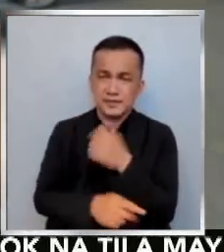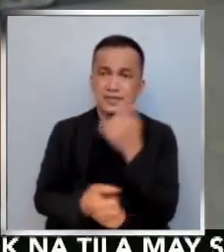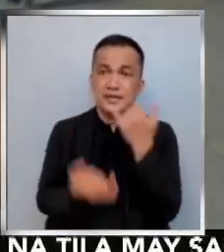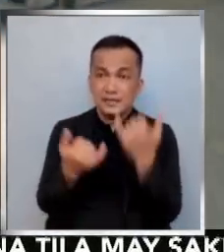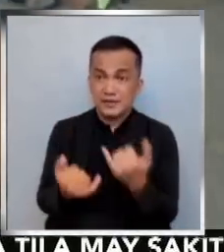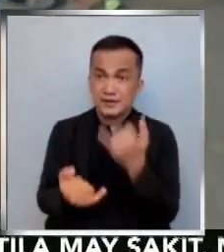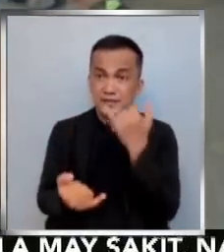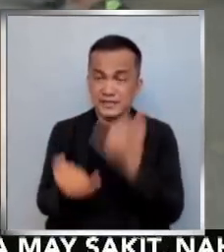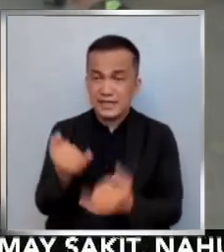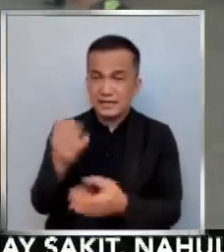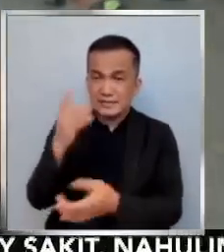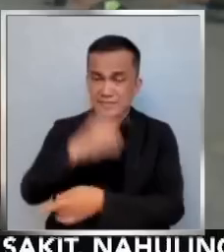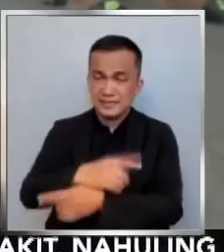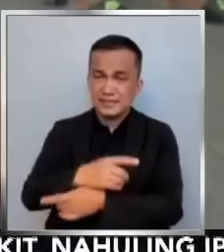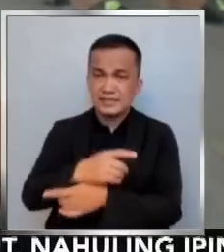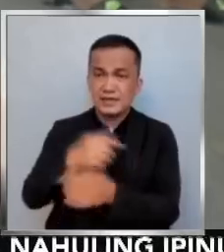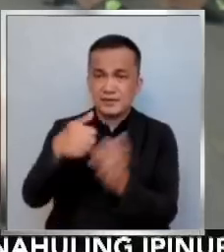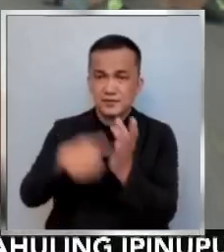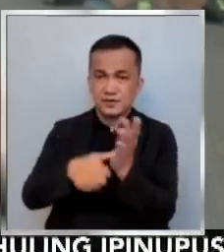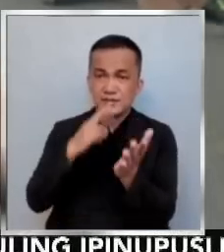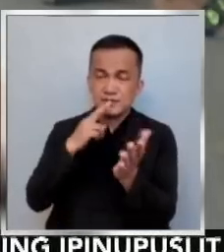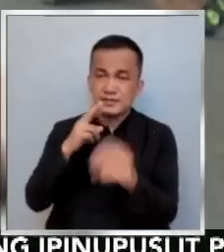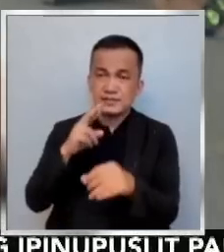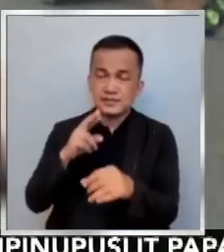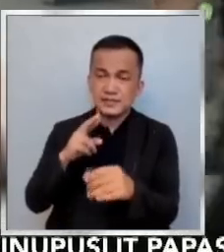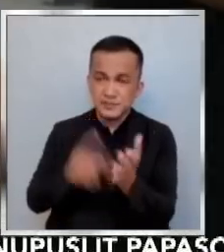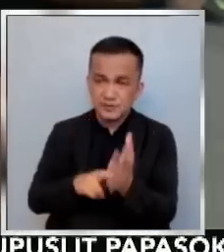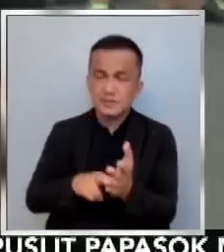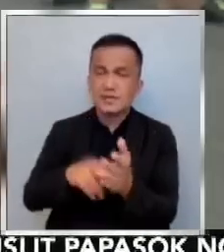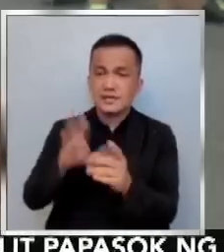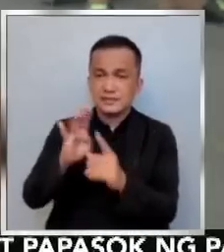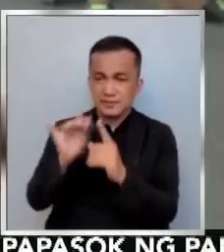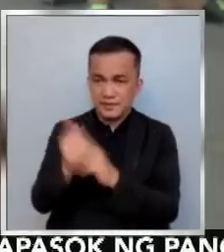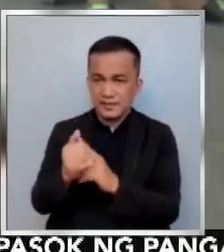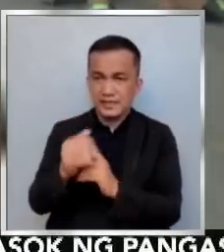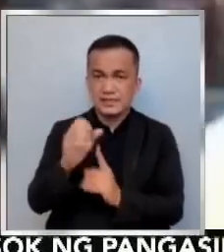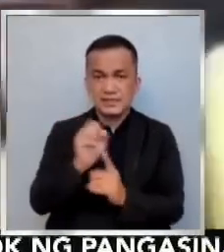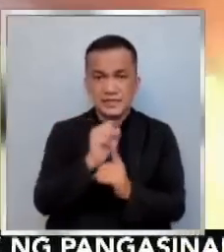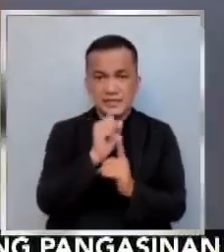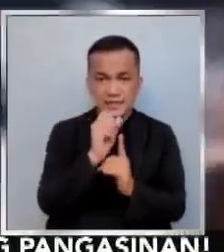voter registration para sa barangay at sangguniang kabataan elections.